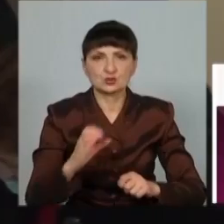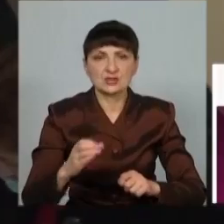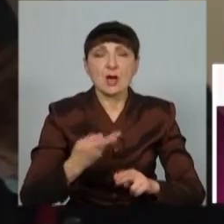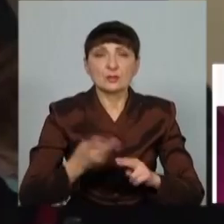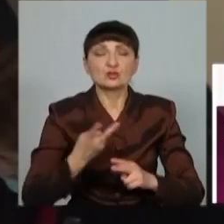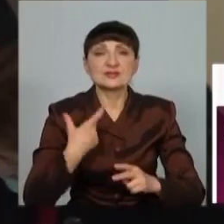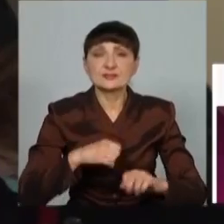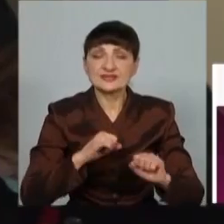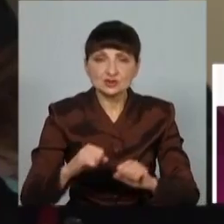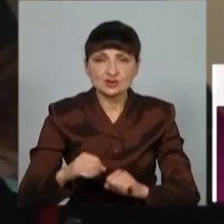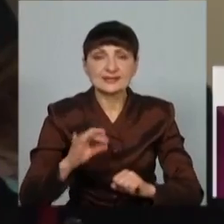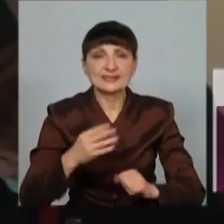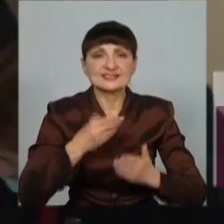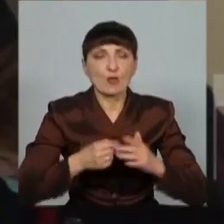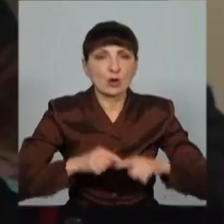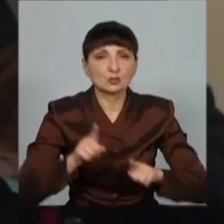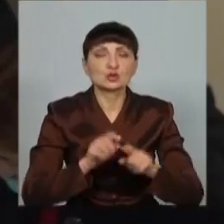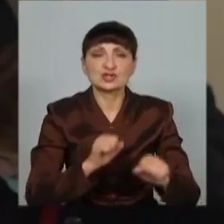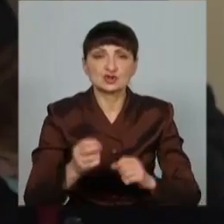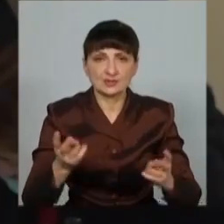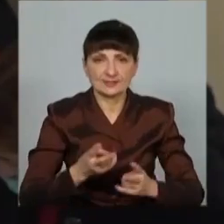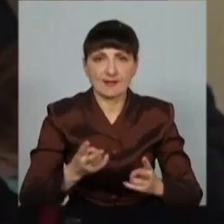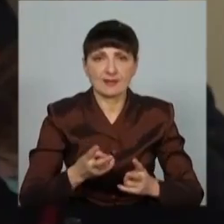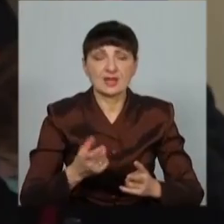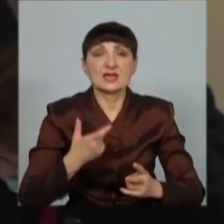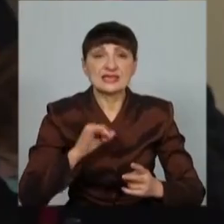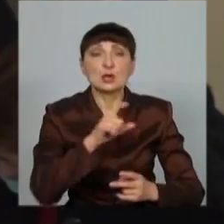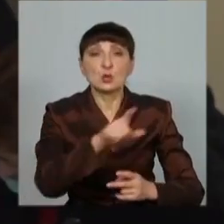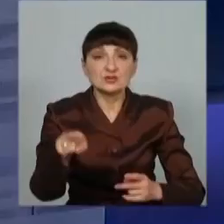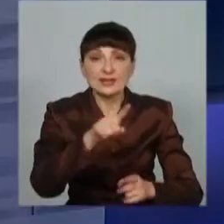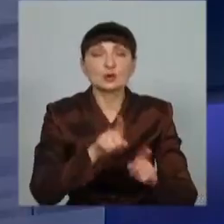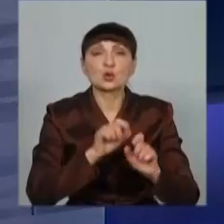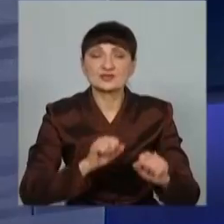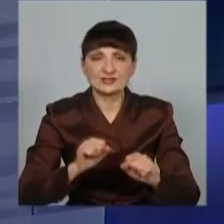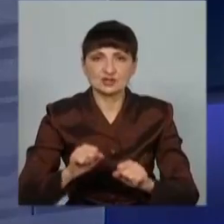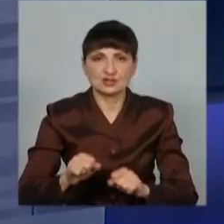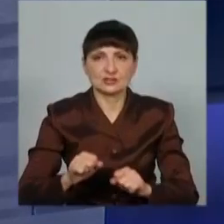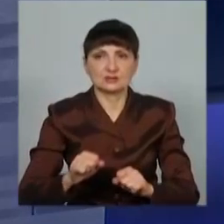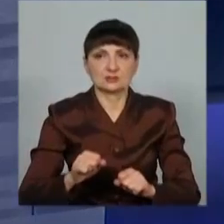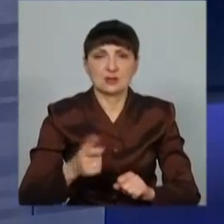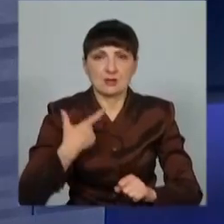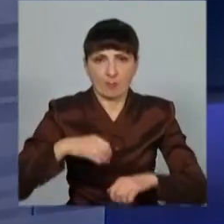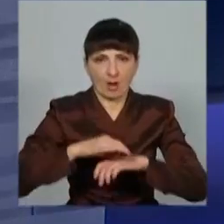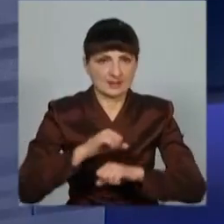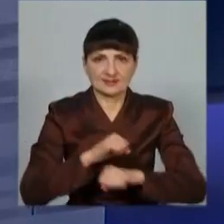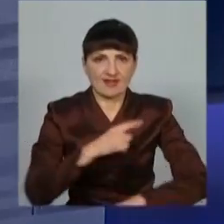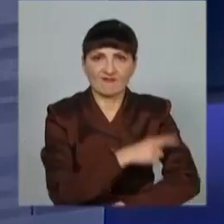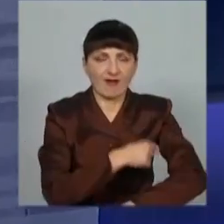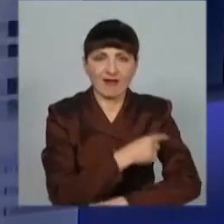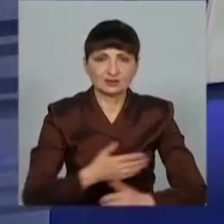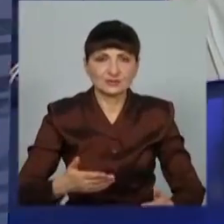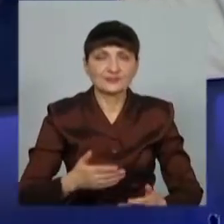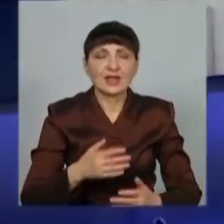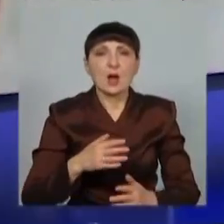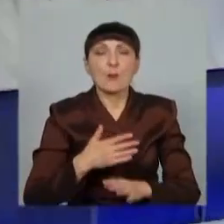надо защитить себя, защитить родных, защитить наших пациентов. Не хватало, чтобы нам заболеть.